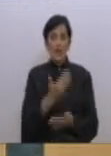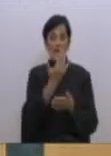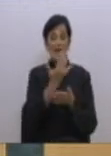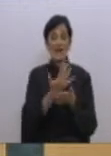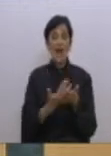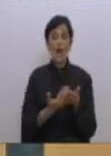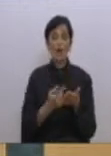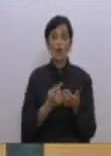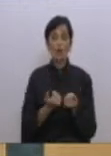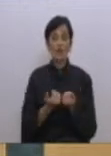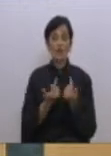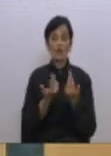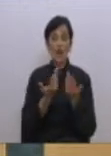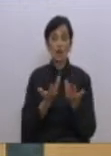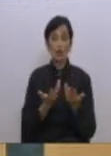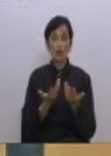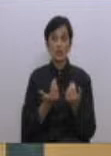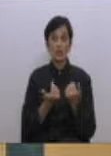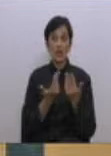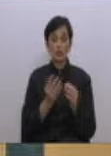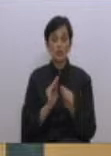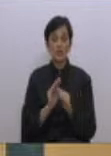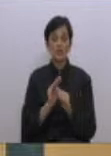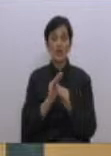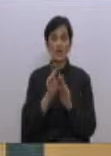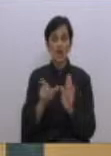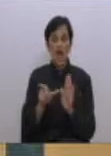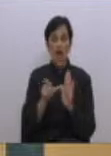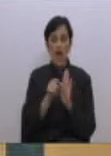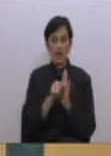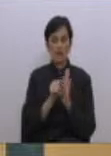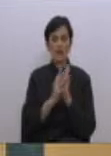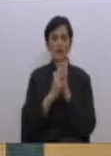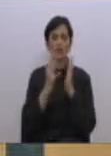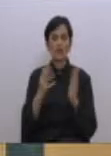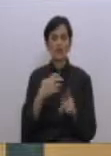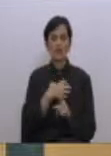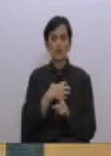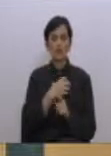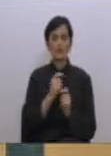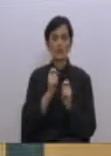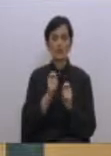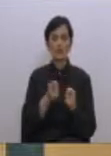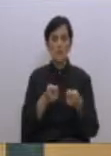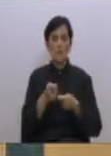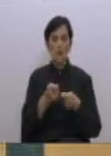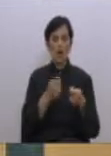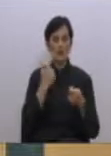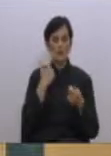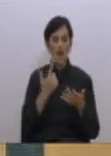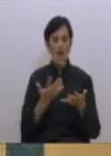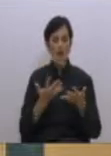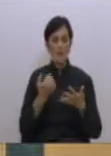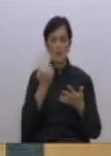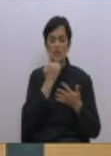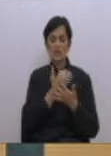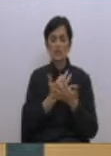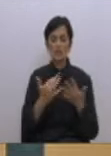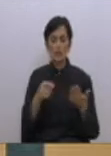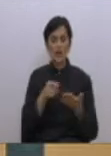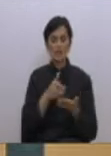Recomandațiile რაოდენობის დასთან ერთად სულ უფრო დიდი მნიშვნელობა ენიჭება მათი მართვის ეფექტიანი ინსტრუმენტების